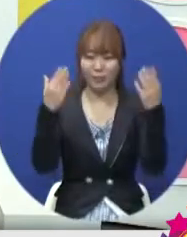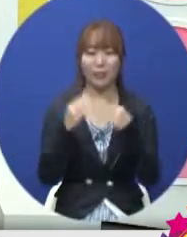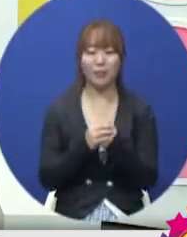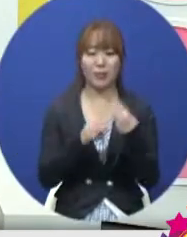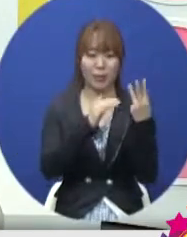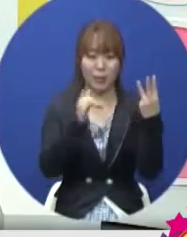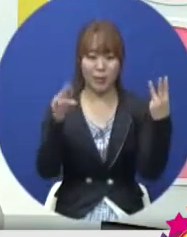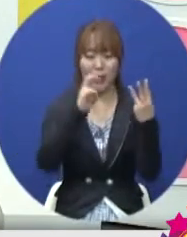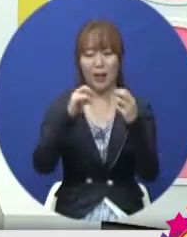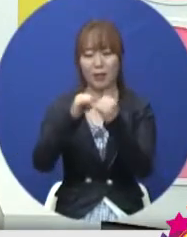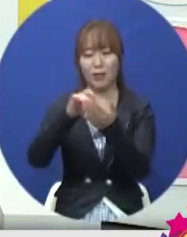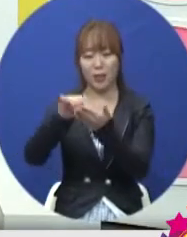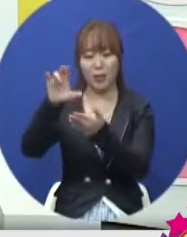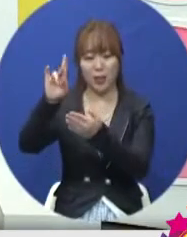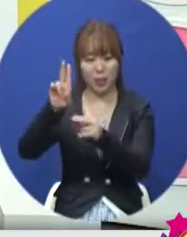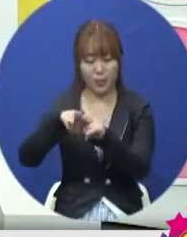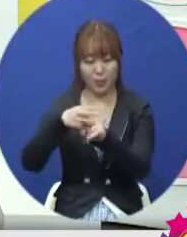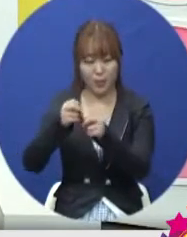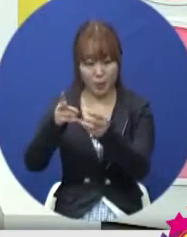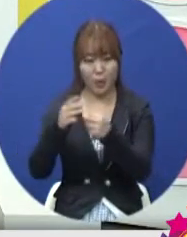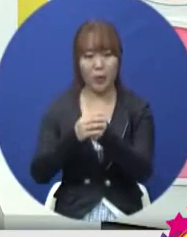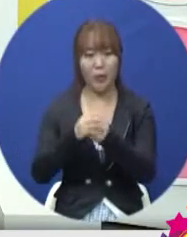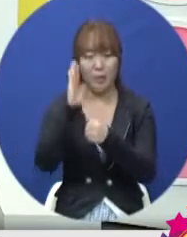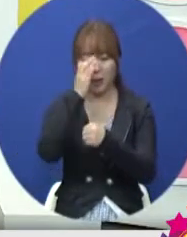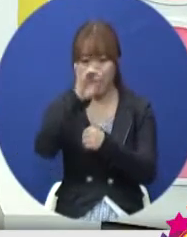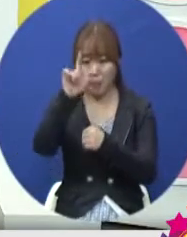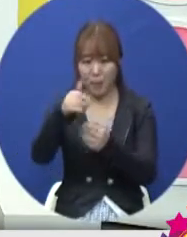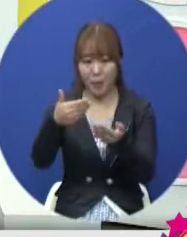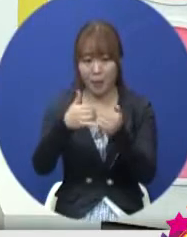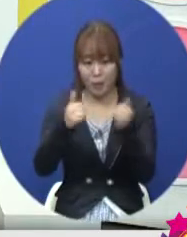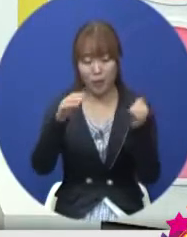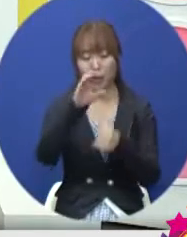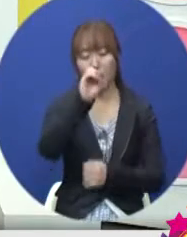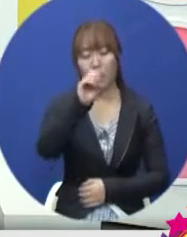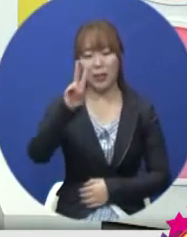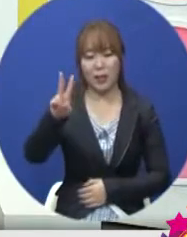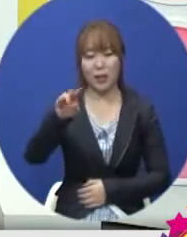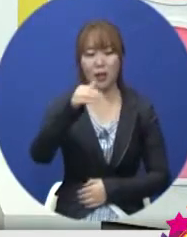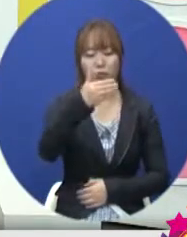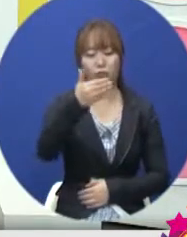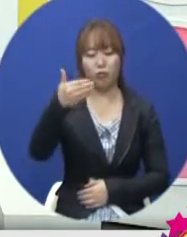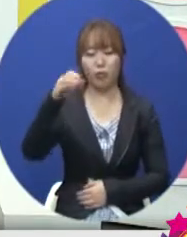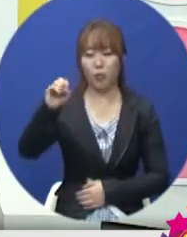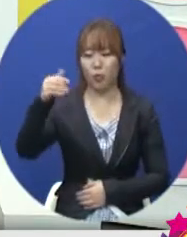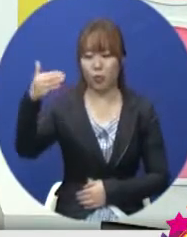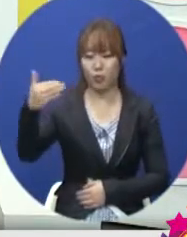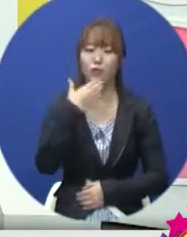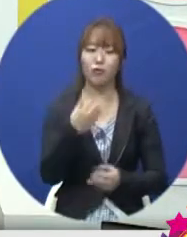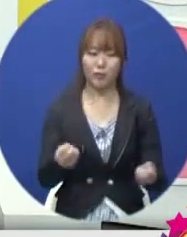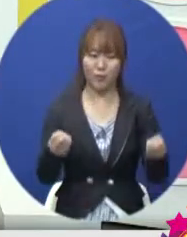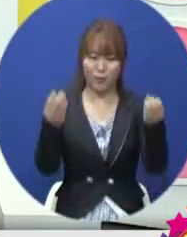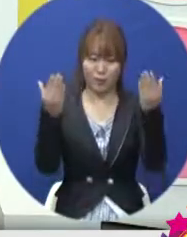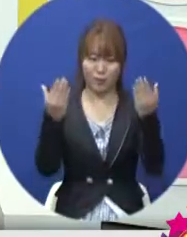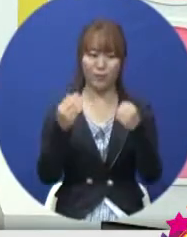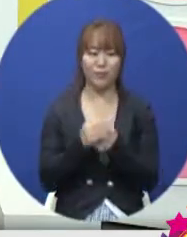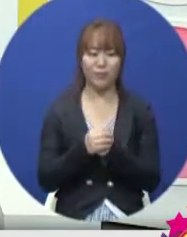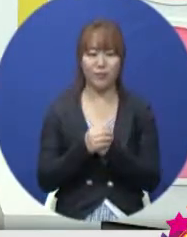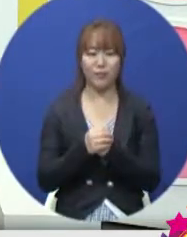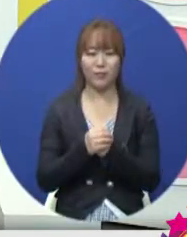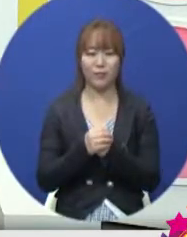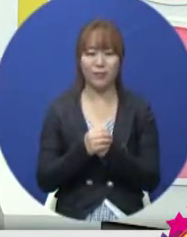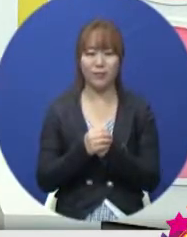축하드립니다. 네, 세 분께 MC들의 CD 그리고 마스크팩 받으신 분은요? 네, 02 끝번호 9900님 축하드립니다. 네,